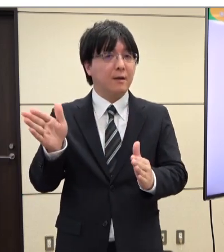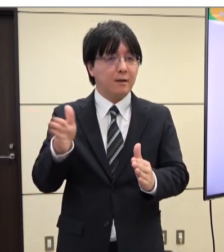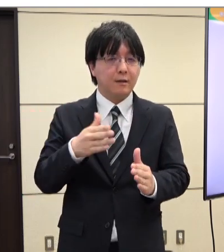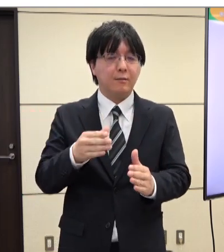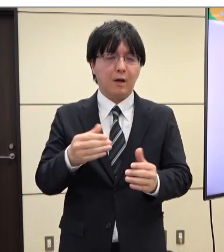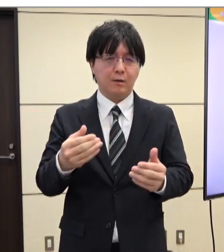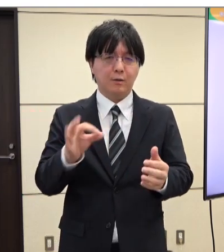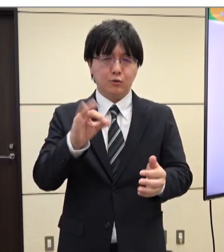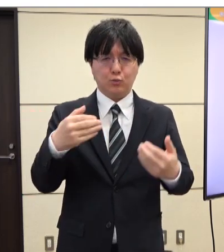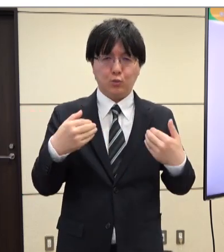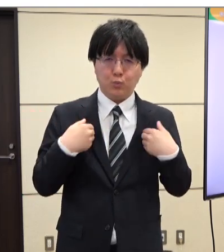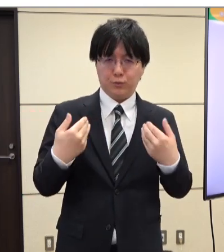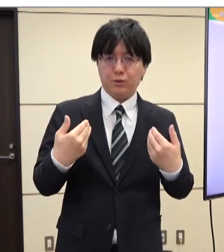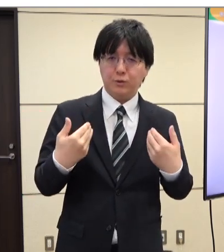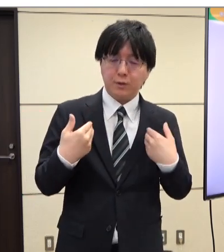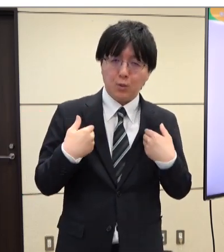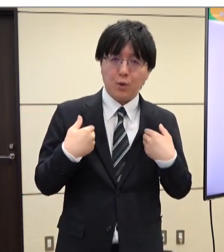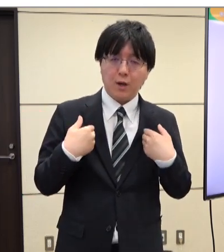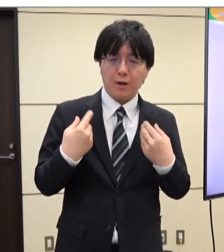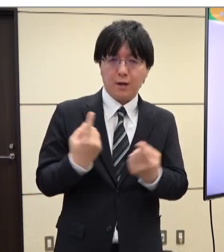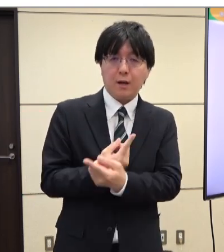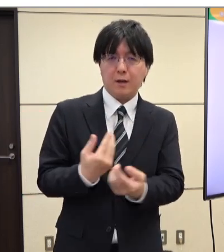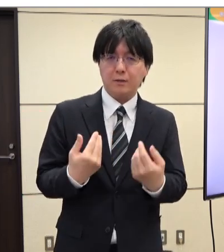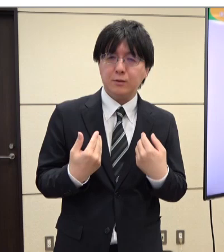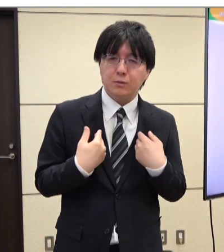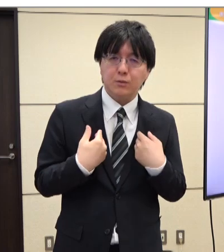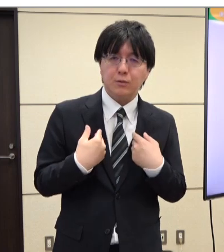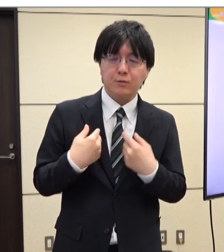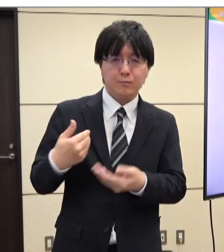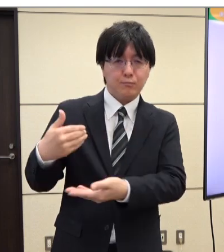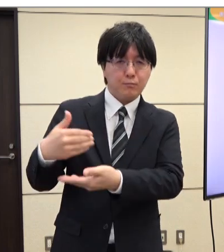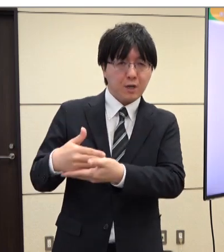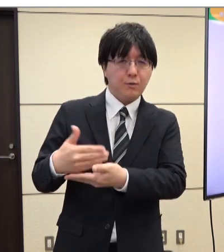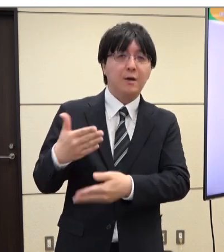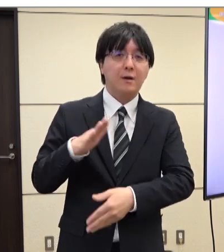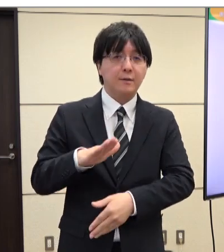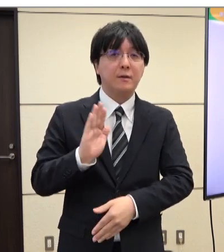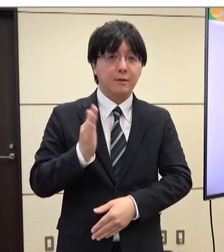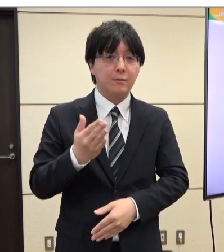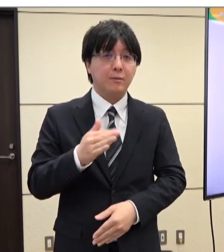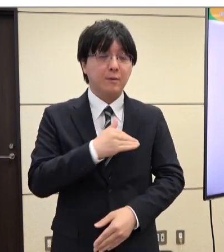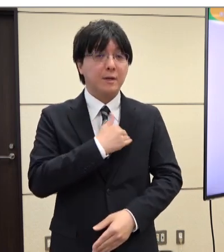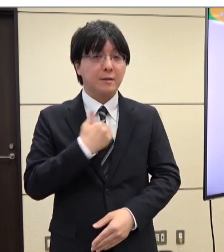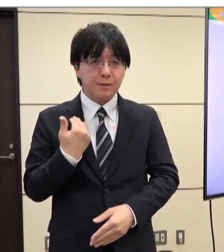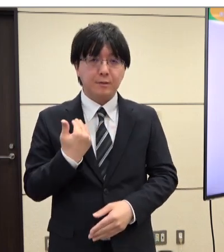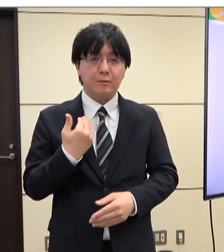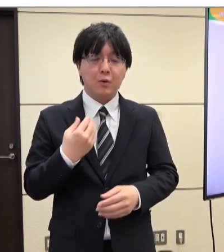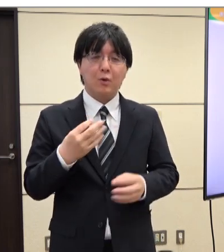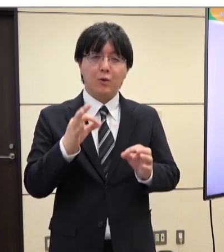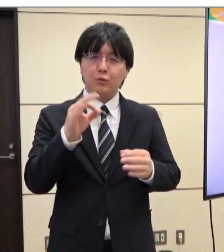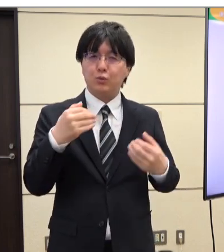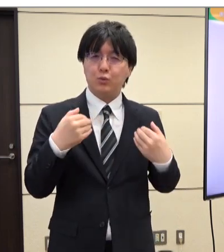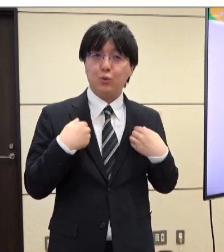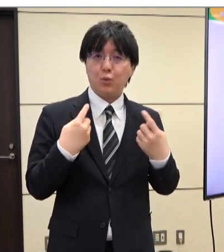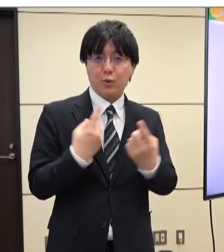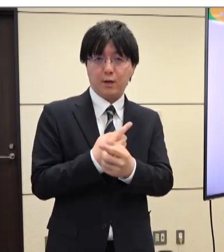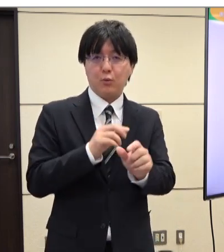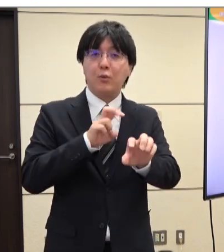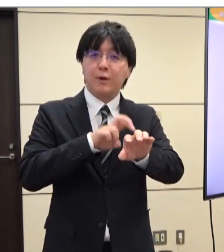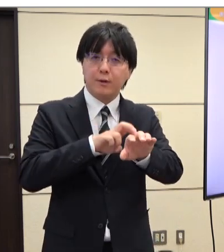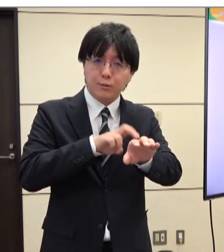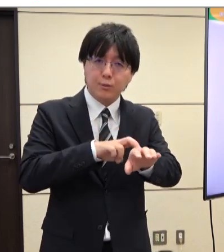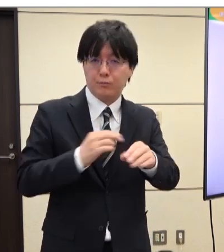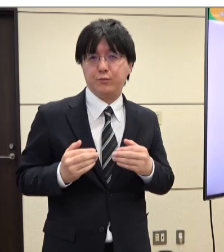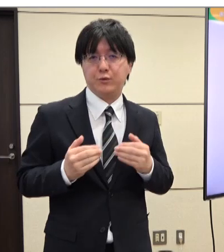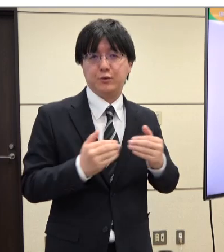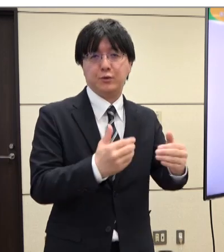料化すべきだという意見をいただいておりますので、我々としてはその有料化の検討も並行して進めていきたいという